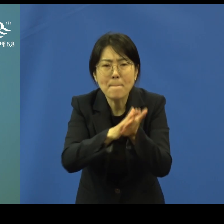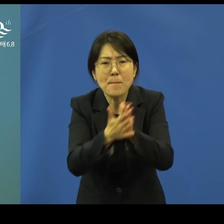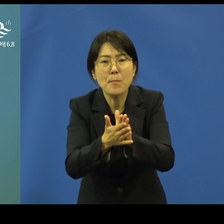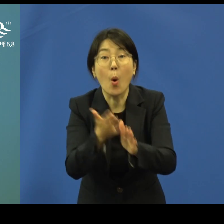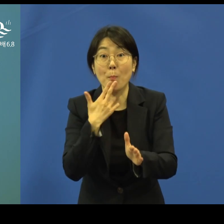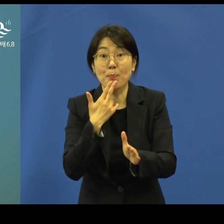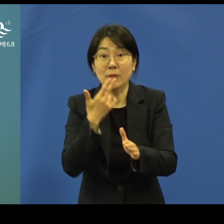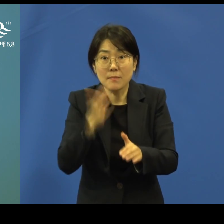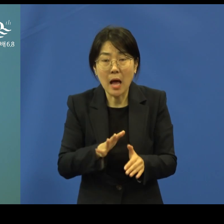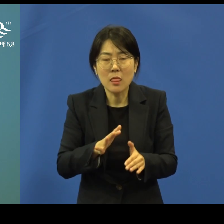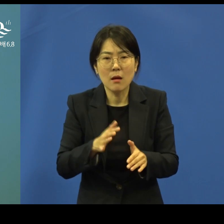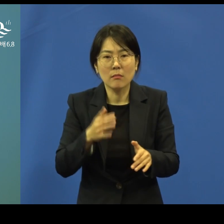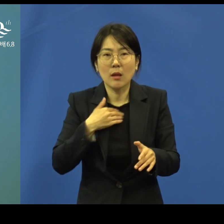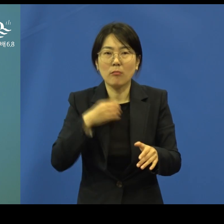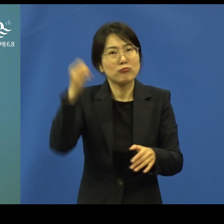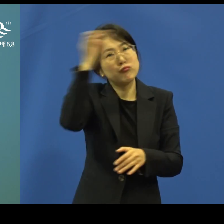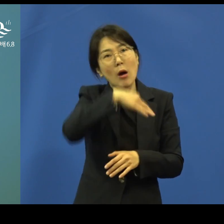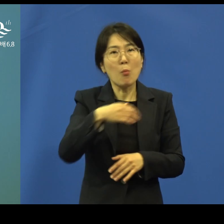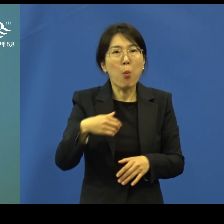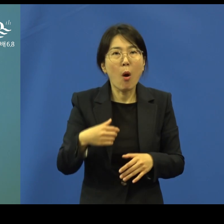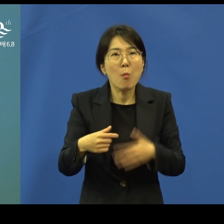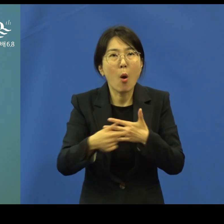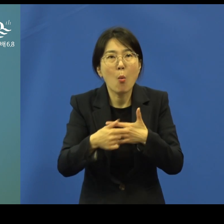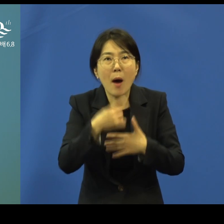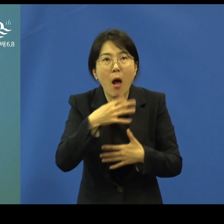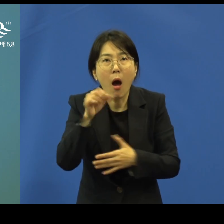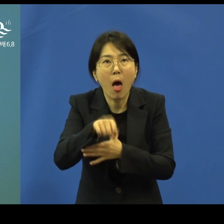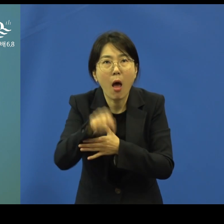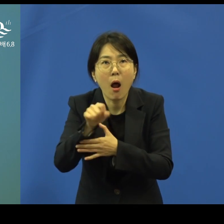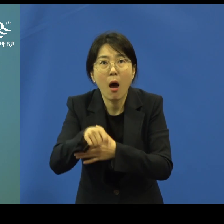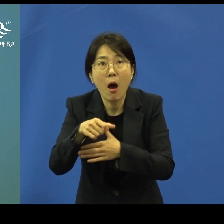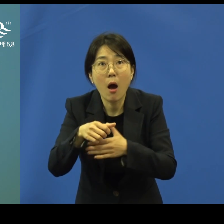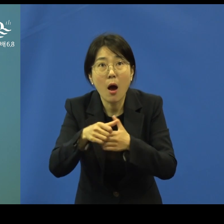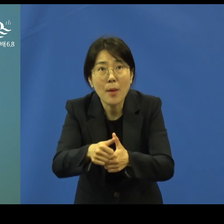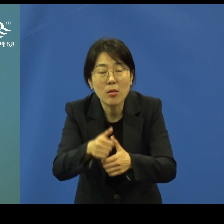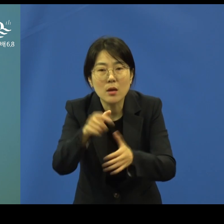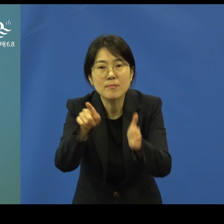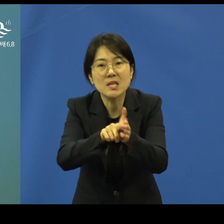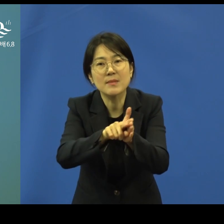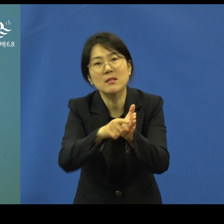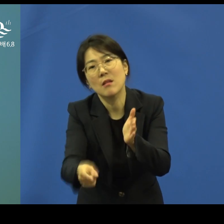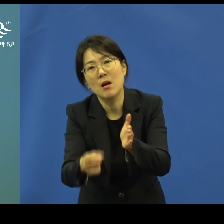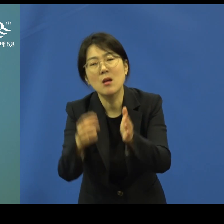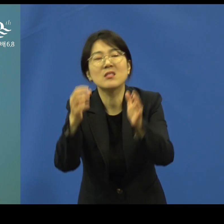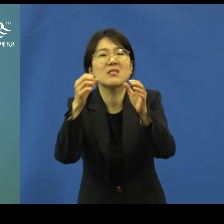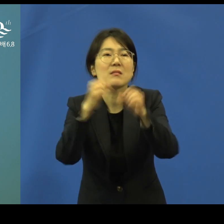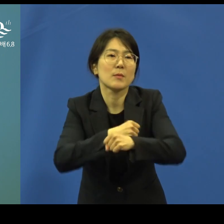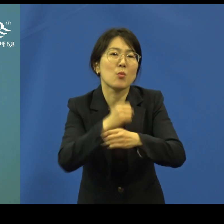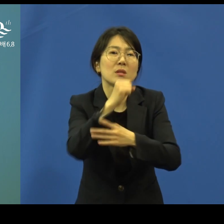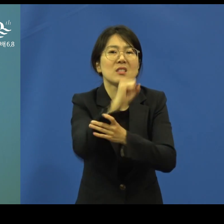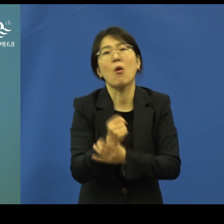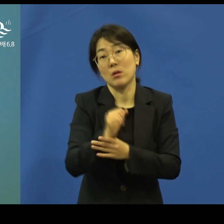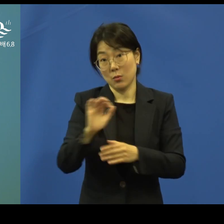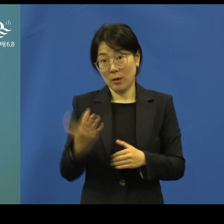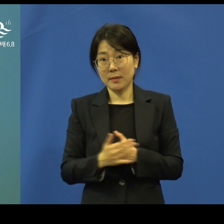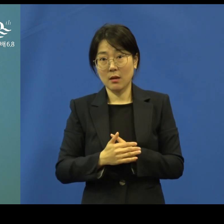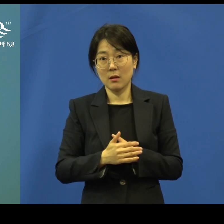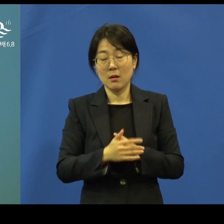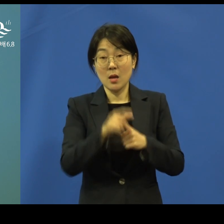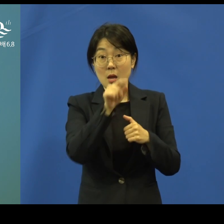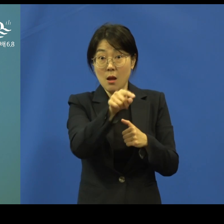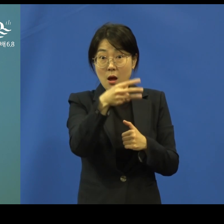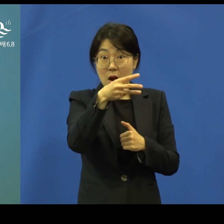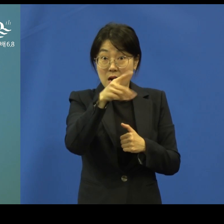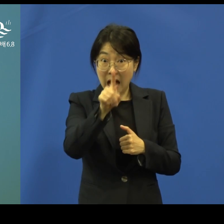변질된 그 신앙이 고착화되는 경우가 있습니다. 그래서 오늘 라오디게아 교회에 대해서 우리